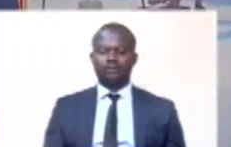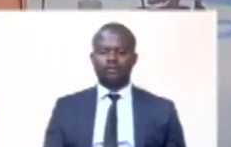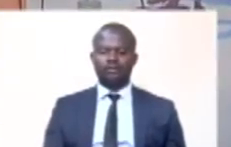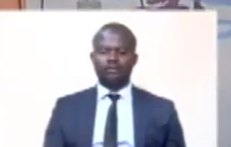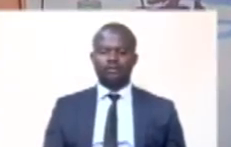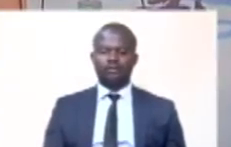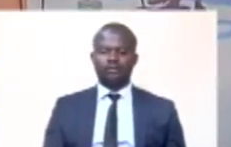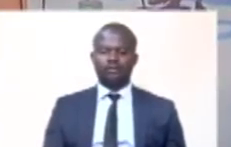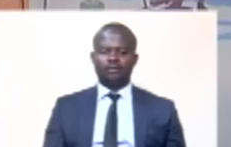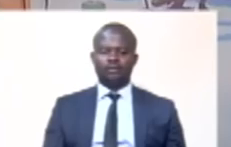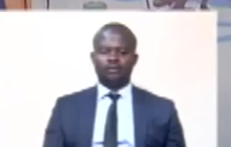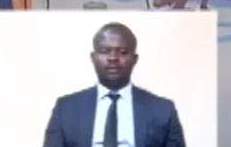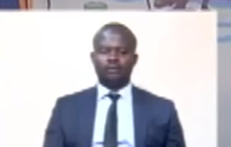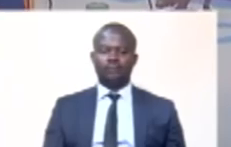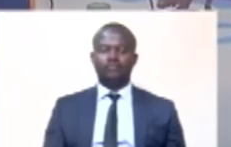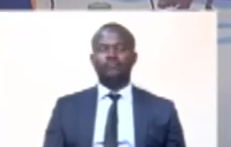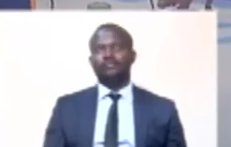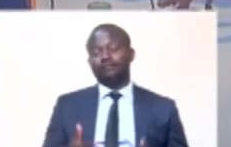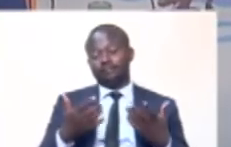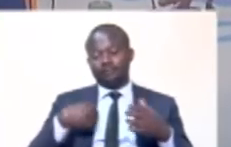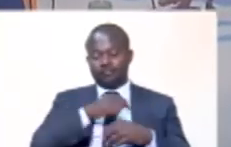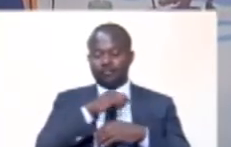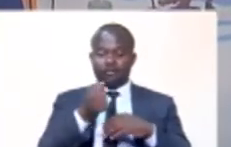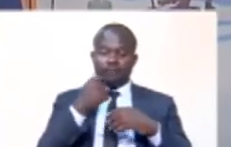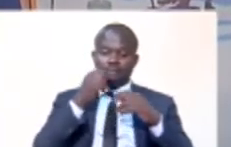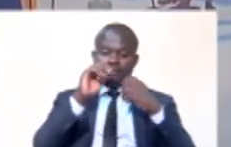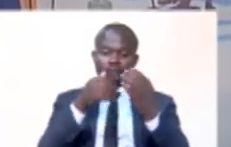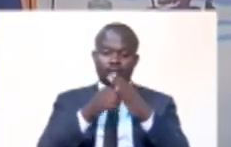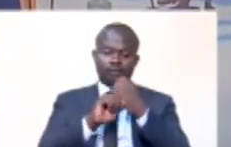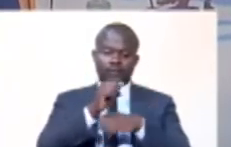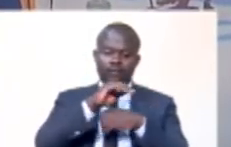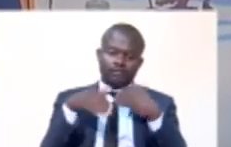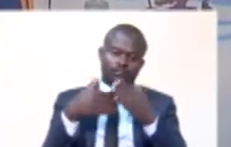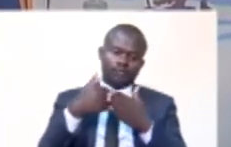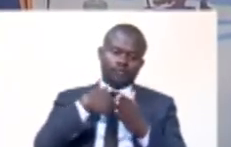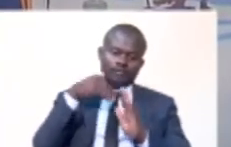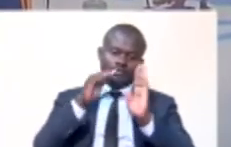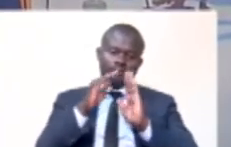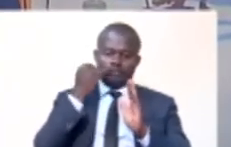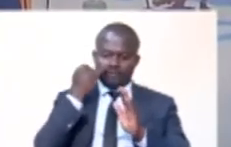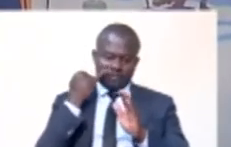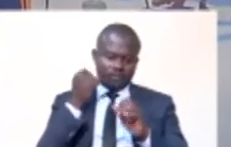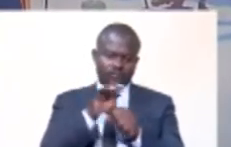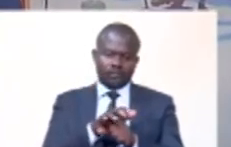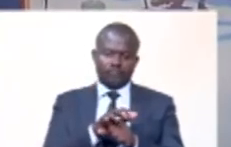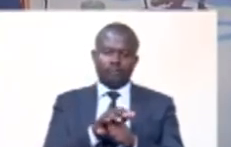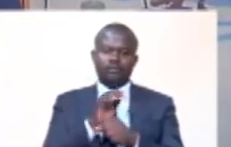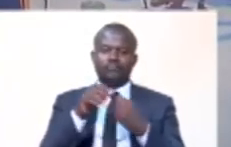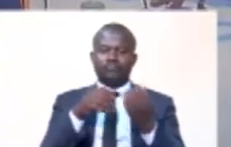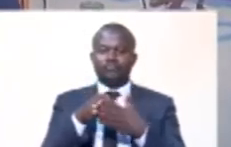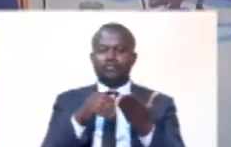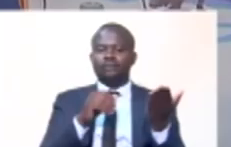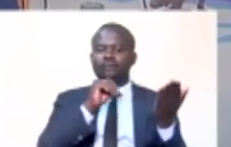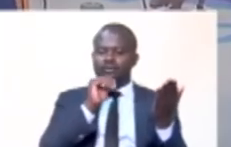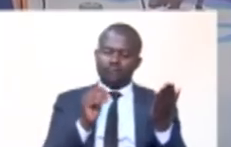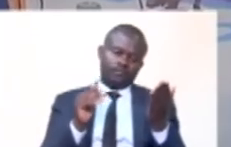ko ibyo bikorwa byose byagize uruhare rukomeye cyane runini cyane mu